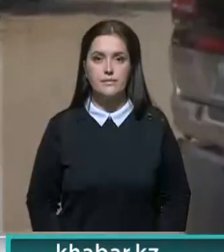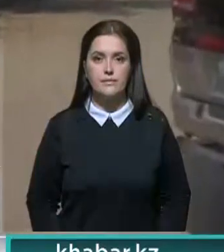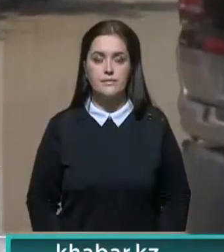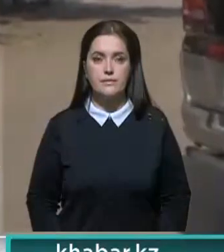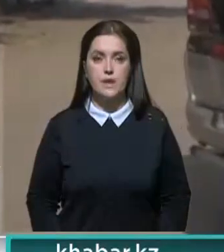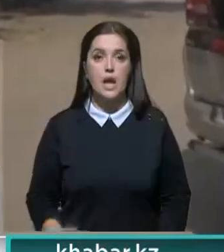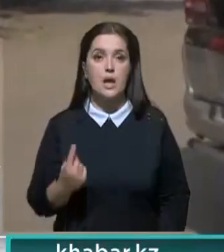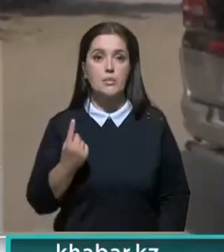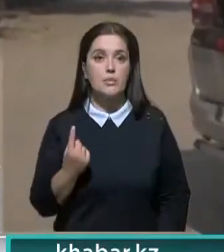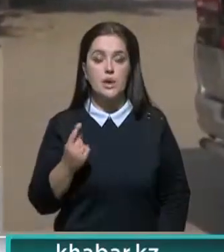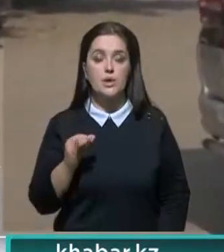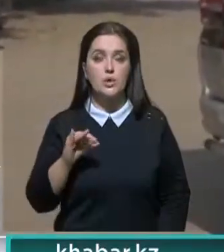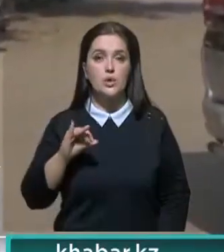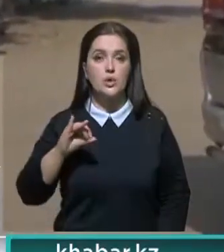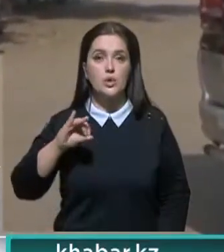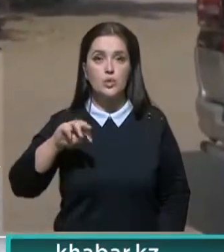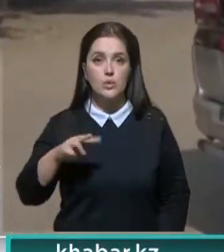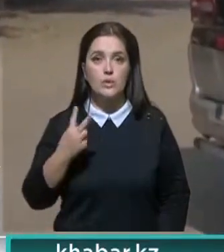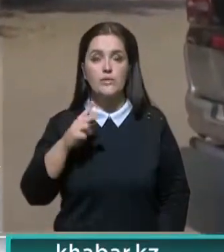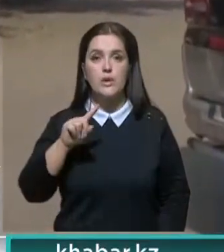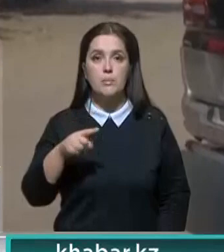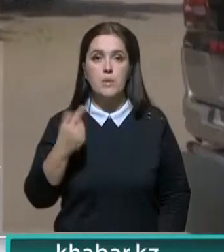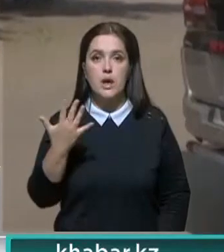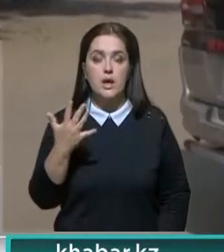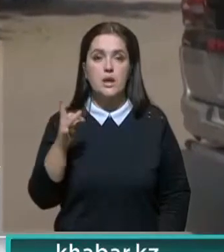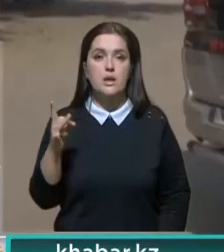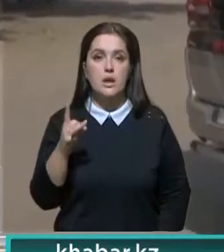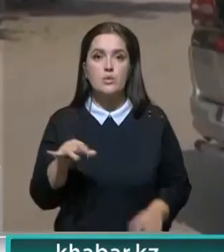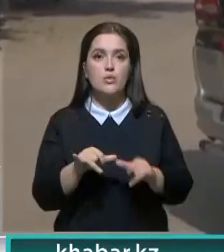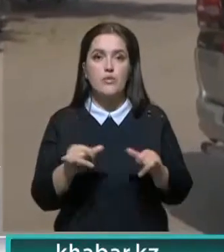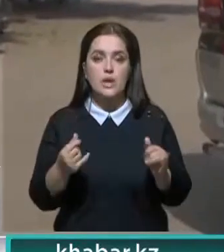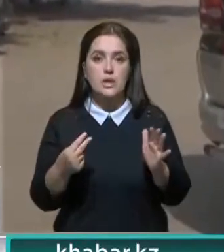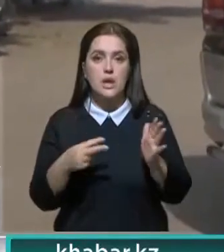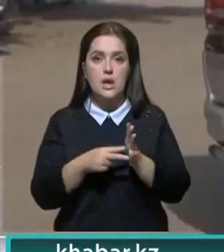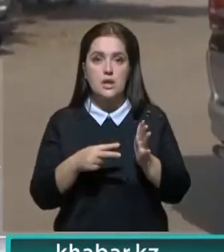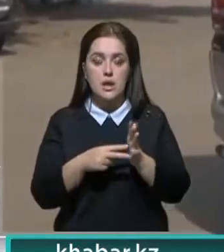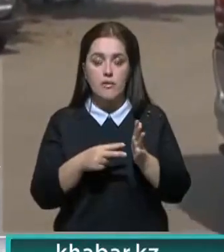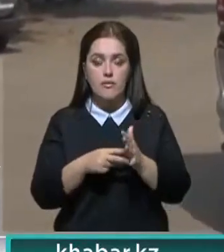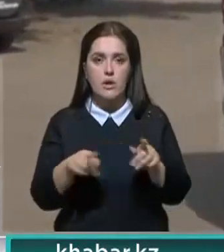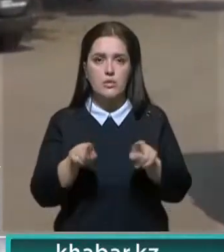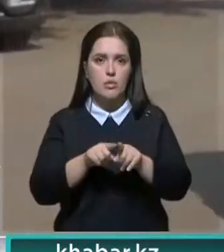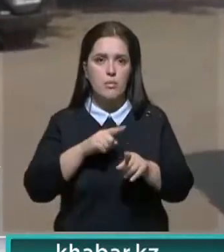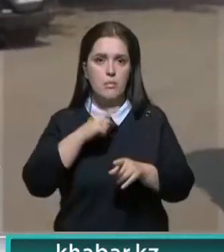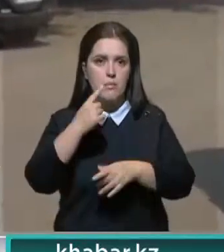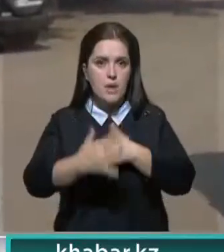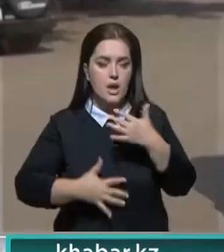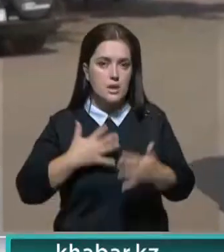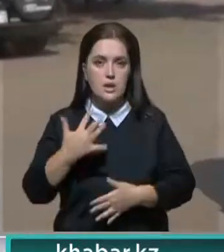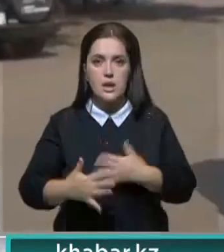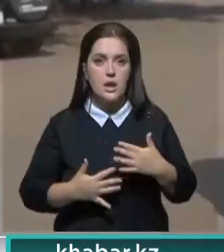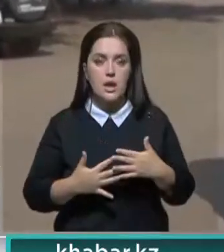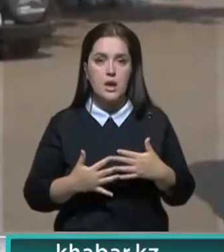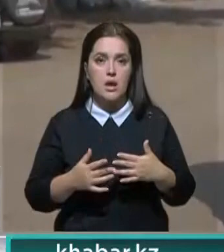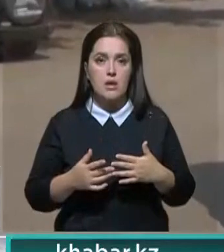1 июля в 2,5 раза увеличили тариф Мюллсервис. И вот такой бардак получился. Это